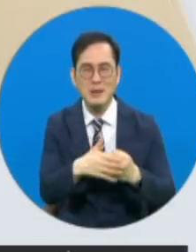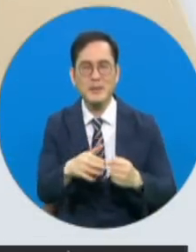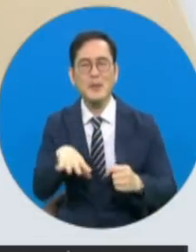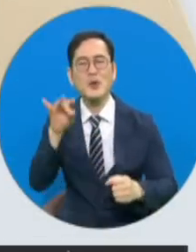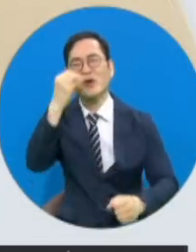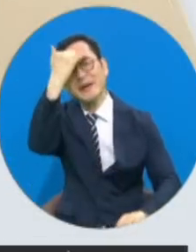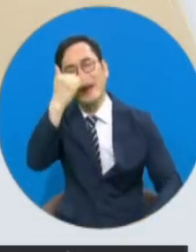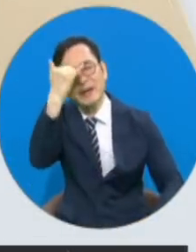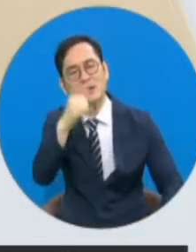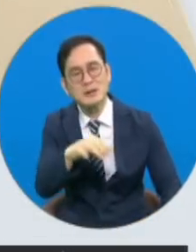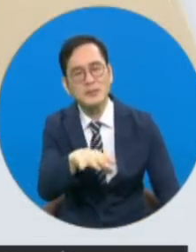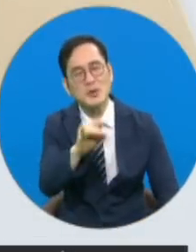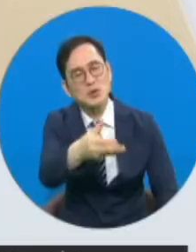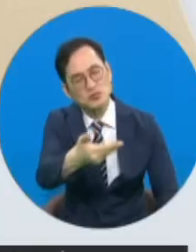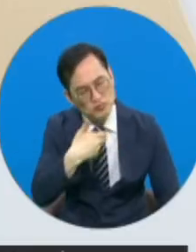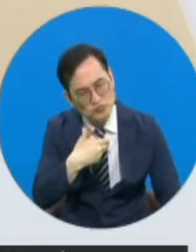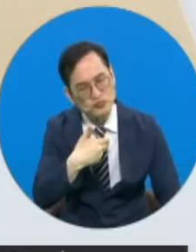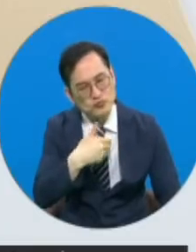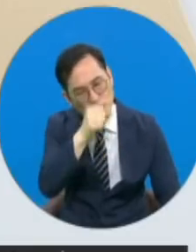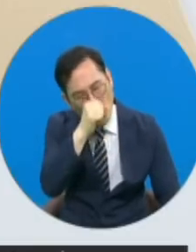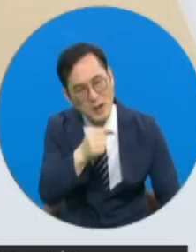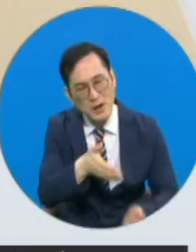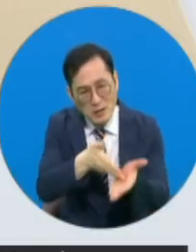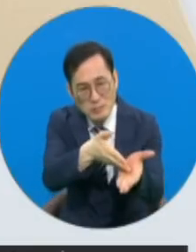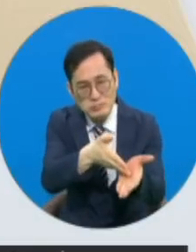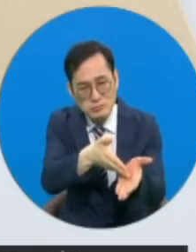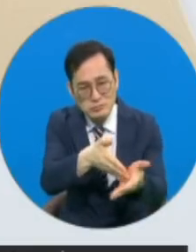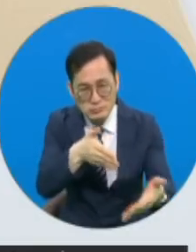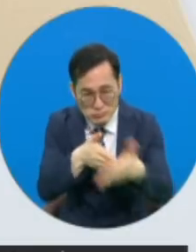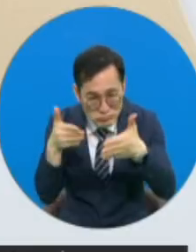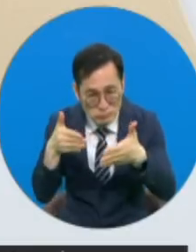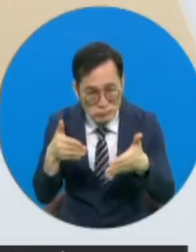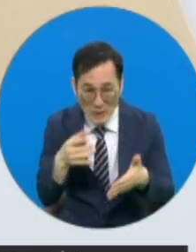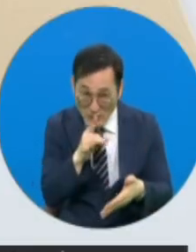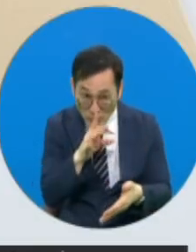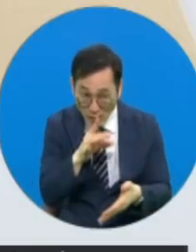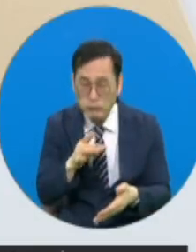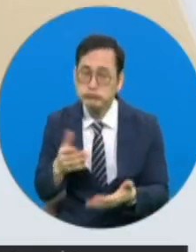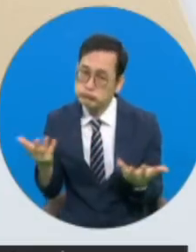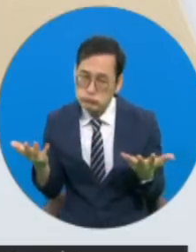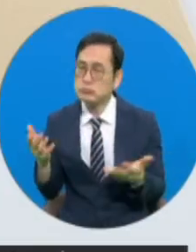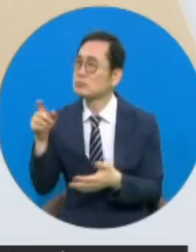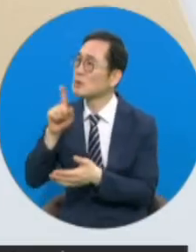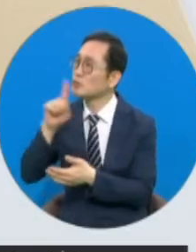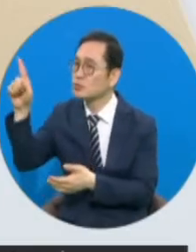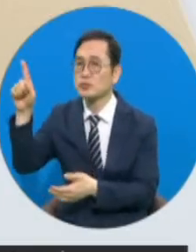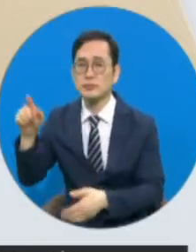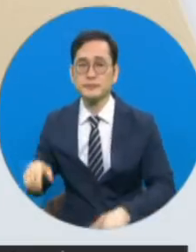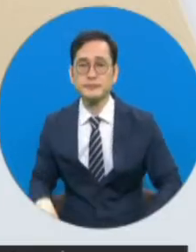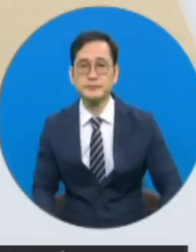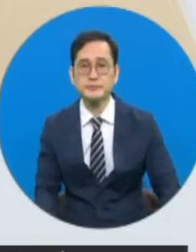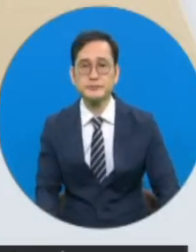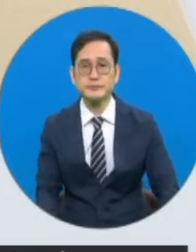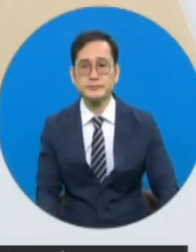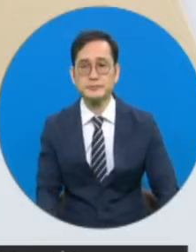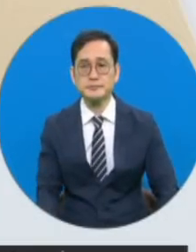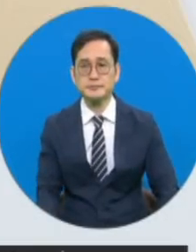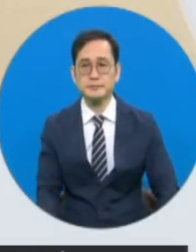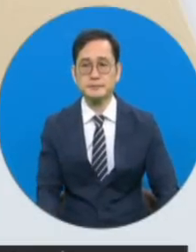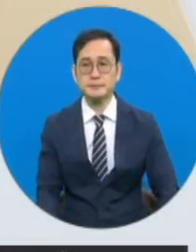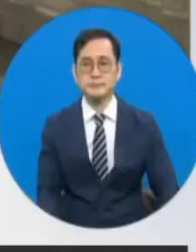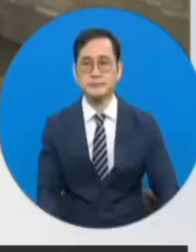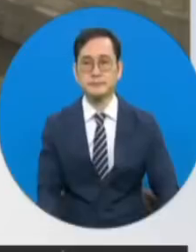뭐 줄 수 있으면 주세요 이렇게 얘기를 한번 해보는 거죠 안 주면 앞에서 발부